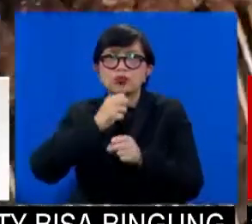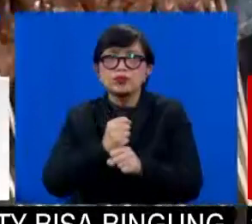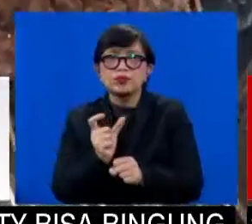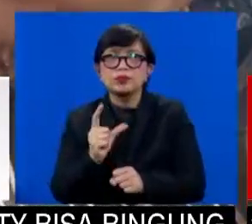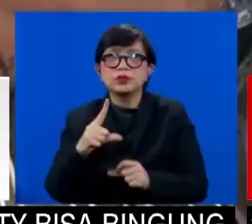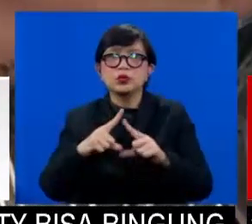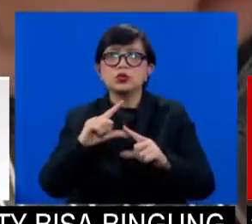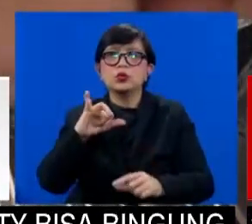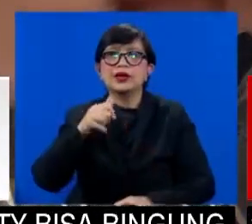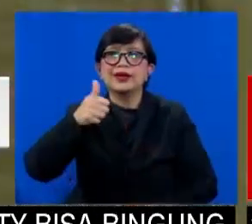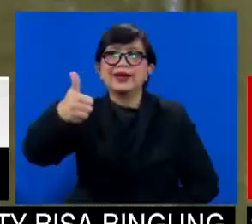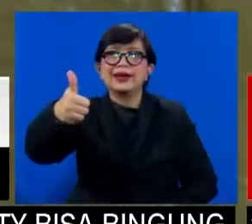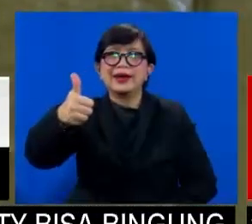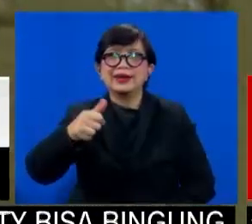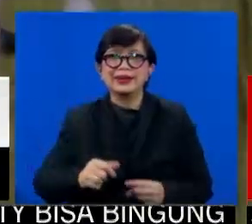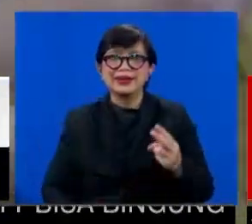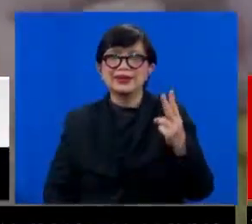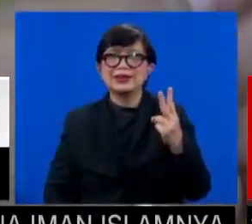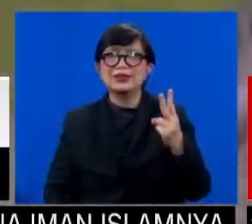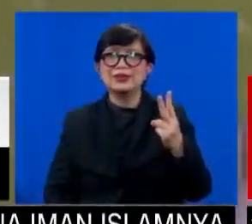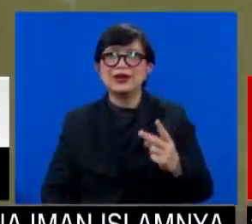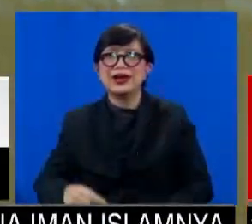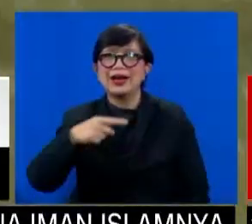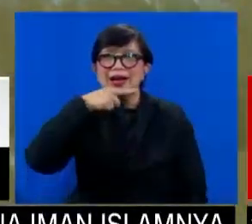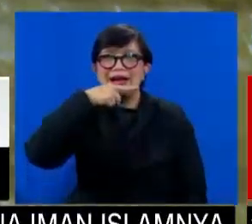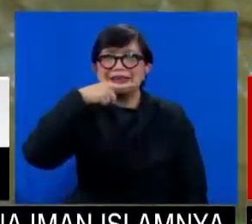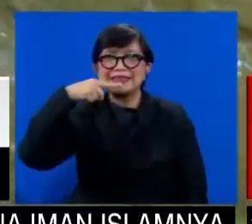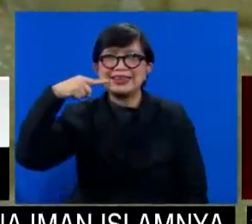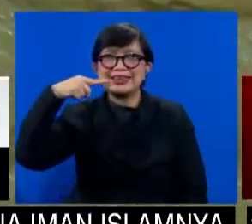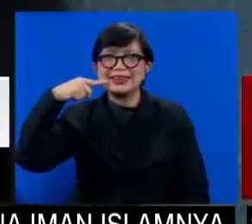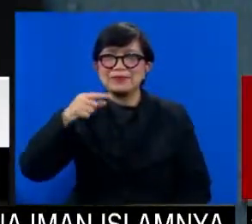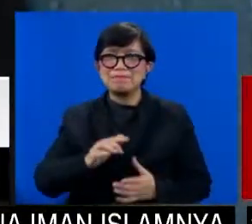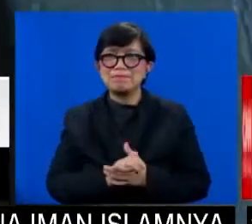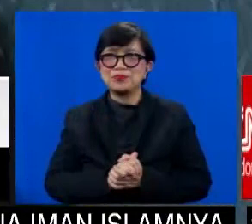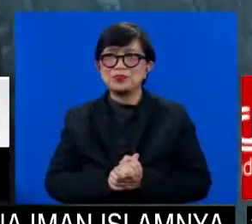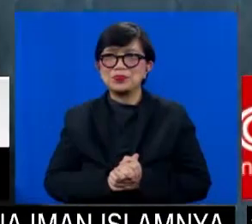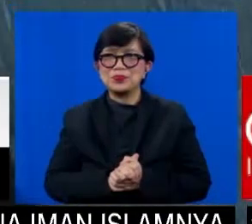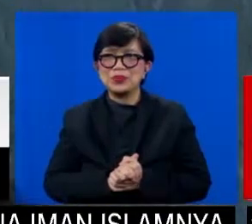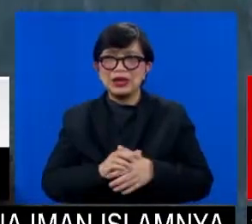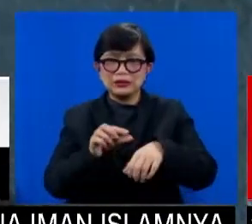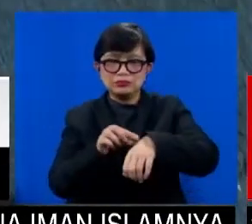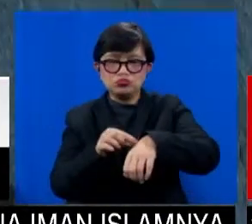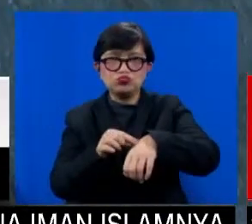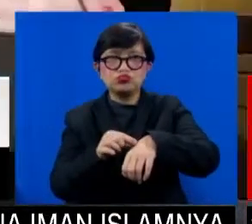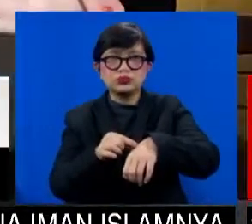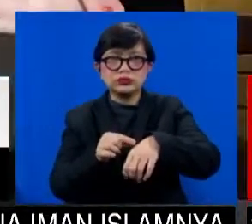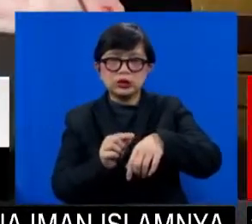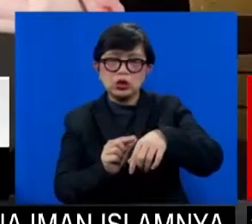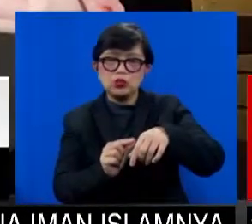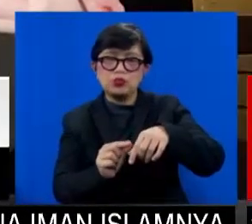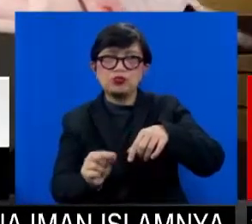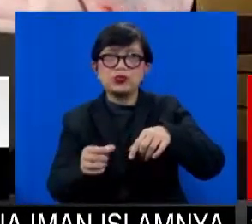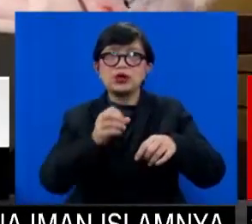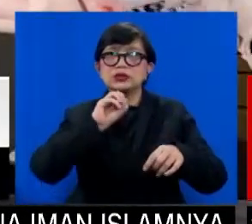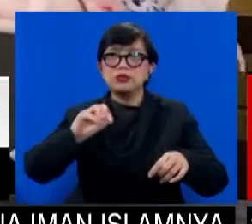yang kedua, sate. Sebelum dipotong kecil-kecil, lemak berlebih pada daging harus dibuang. Kalau terpanggang dalam waktu lama, maka